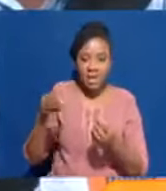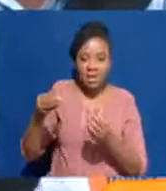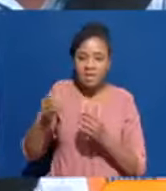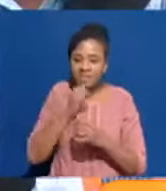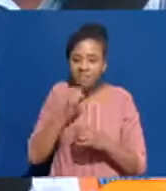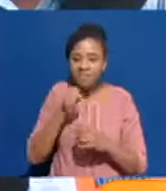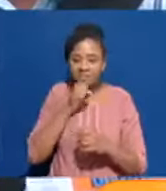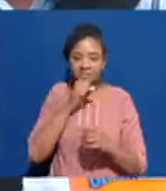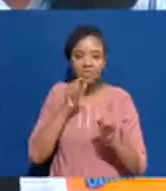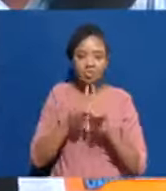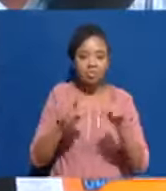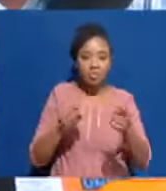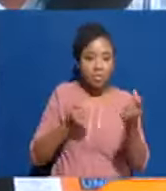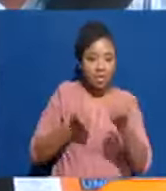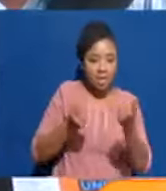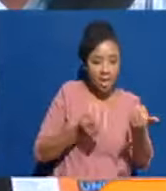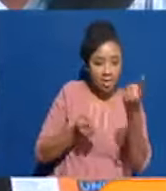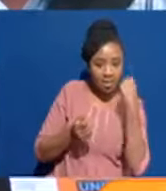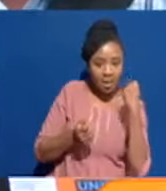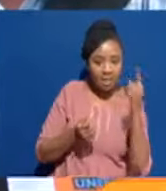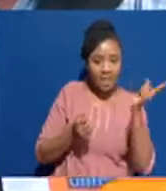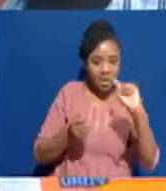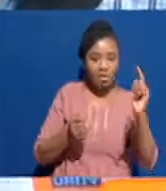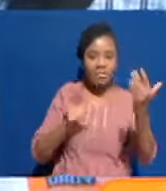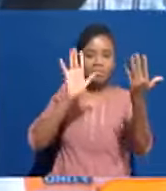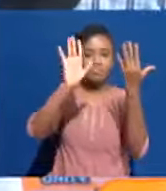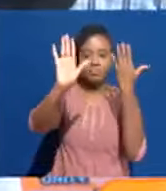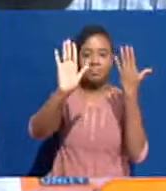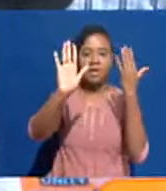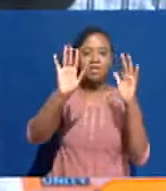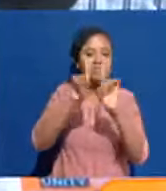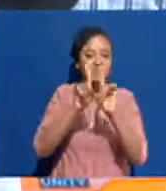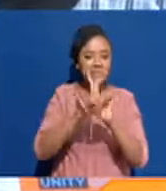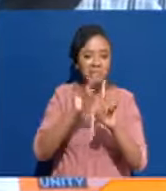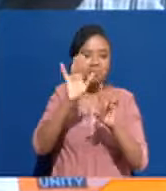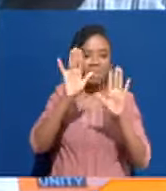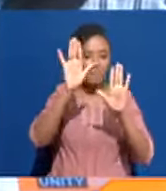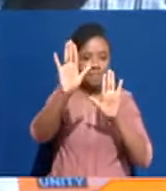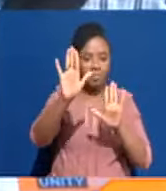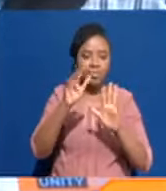Huyu amenyosha mkono kwa magari za kwenda Nairobi, vile vile anachukua shilingi 50-50.